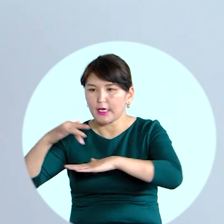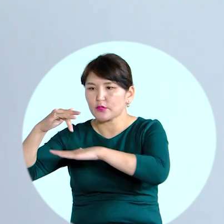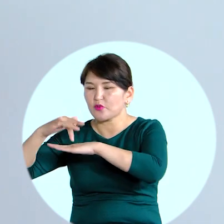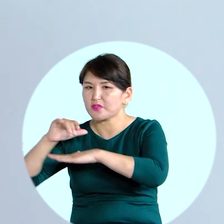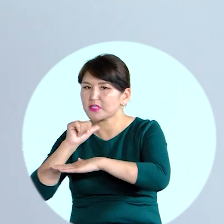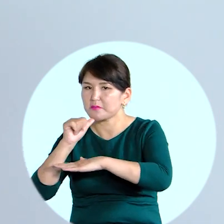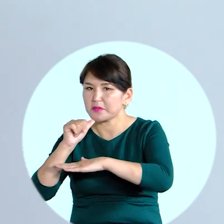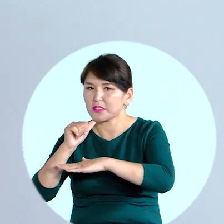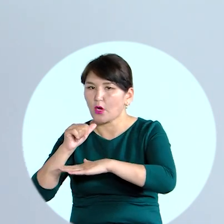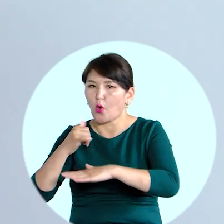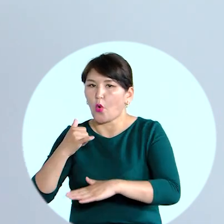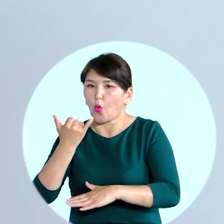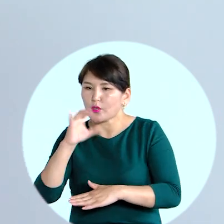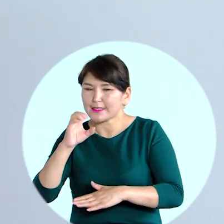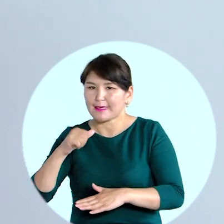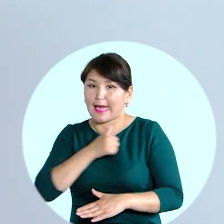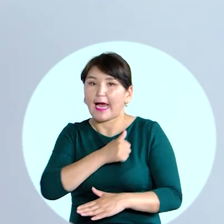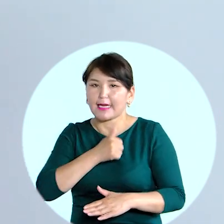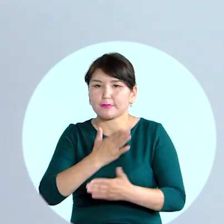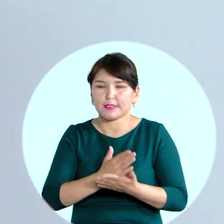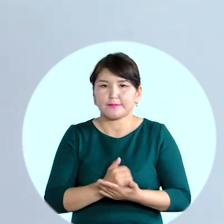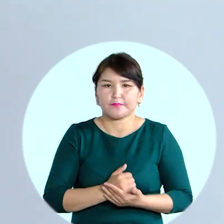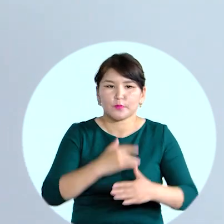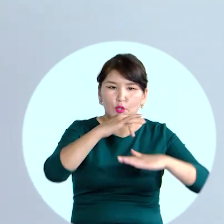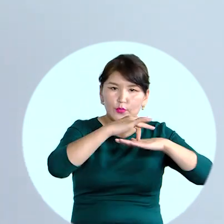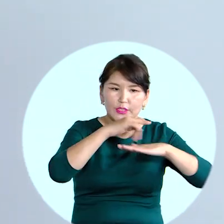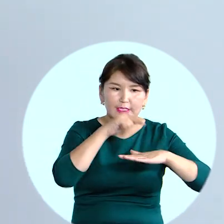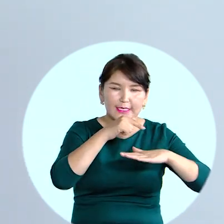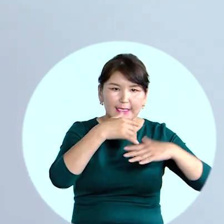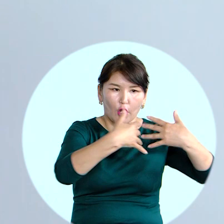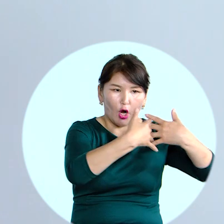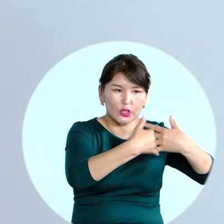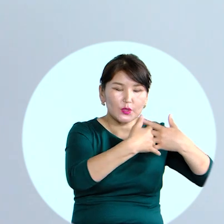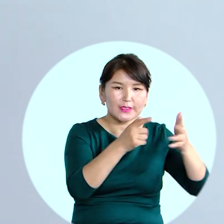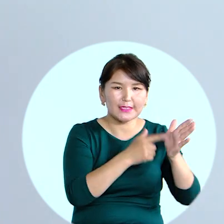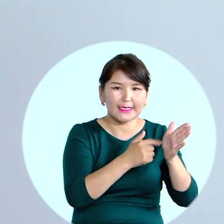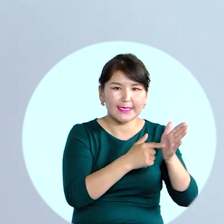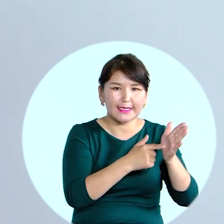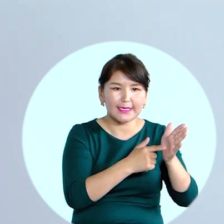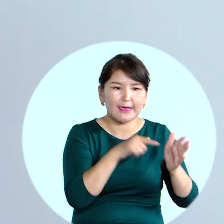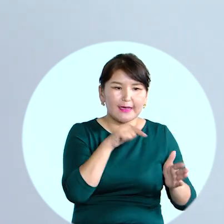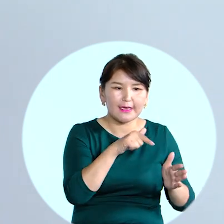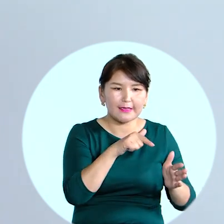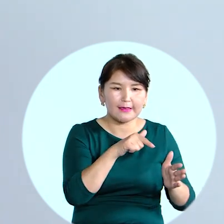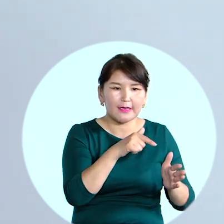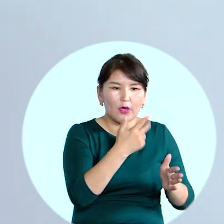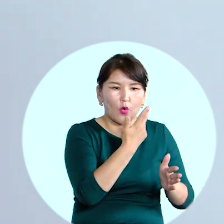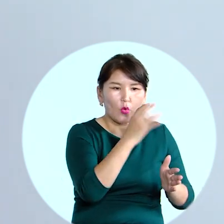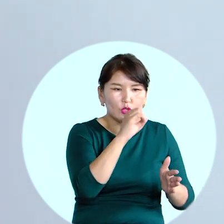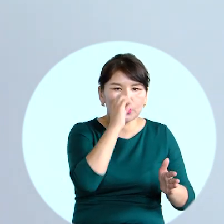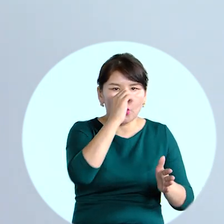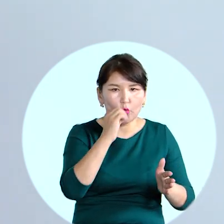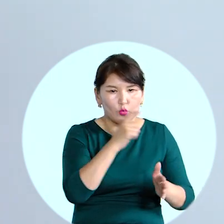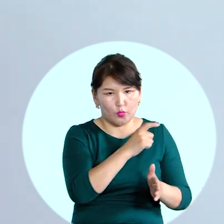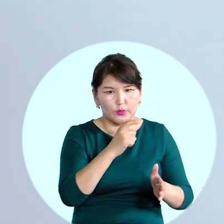вэ? За усны хөсрөг ерөнхийдөө бол хоёр ангилдаг. Төвлөрсөн болон төвлөрсөн бус гэдэг. За төвлөрсөн усан